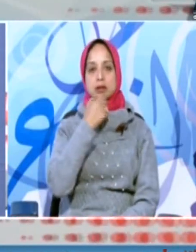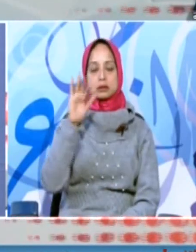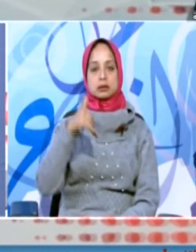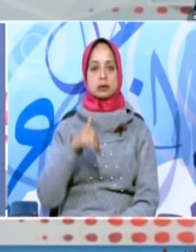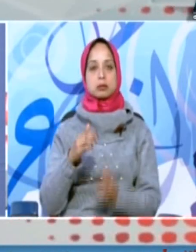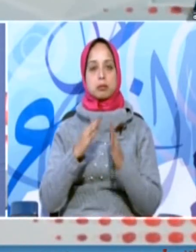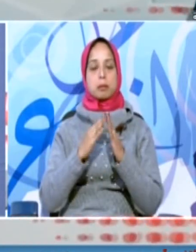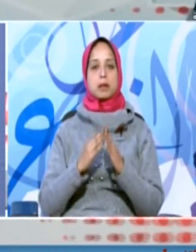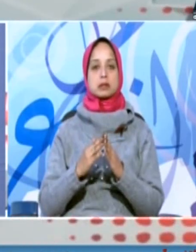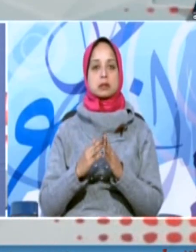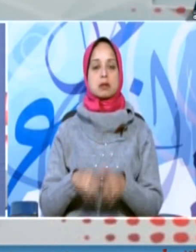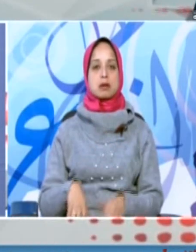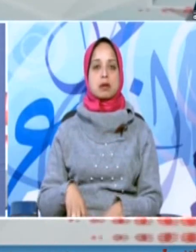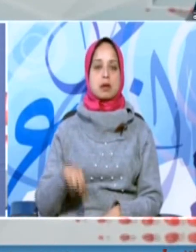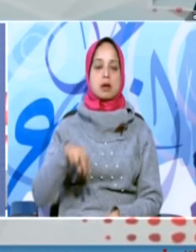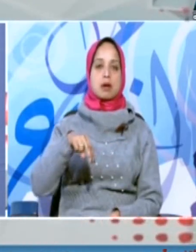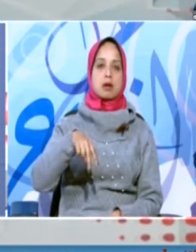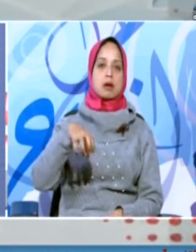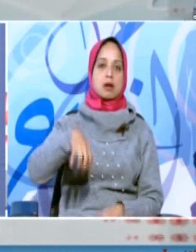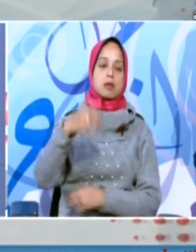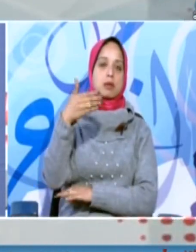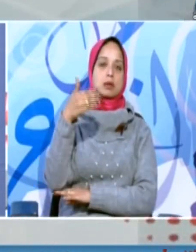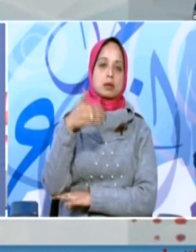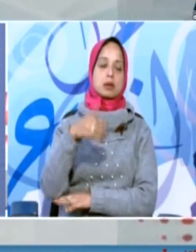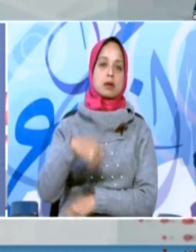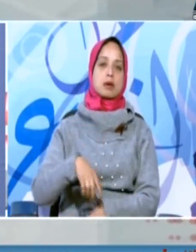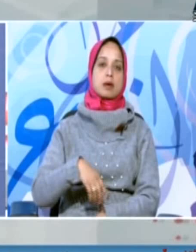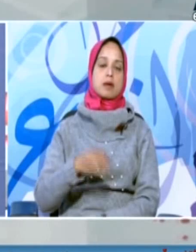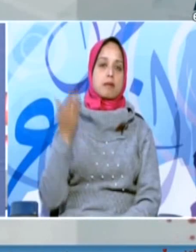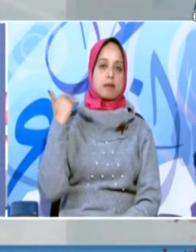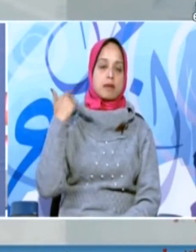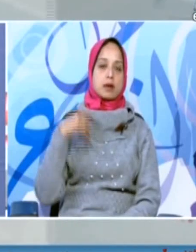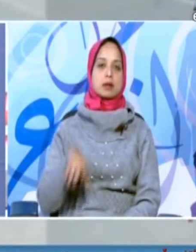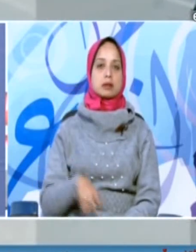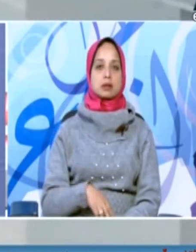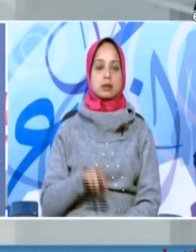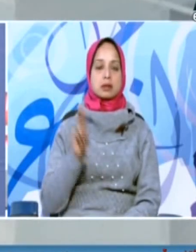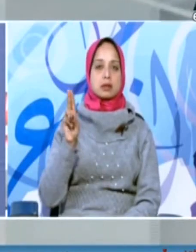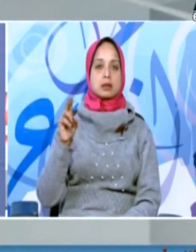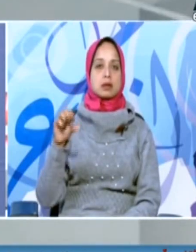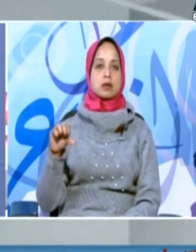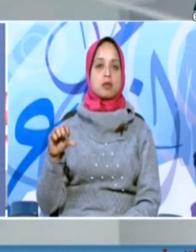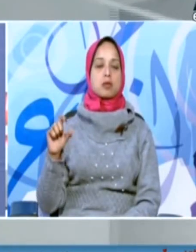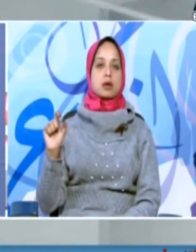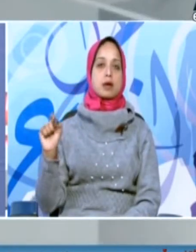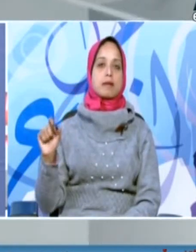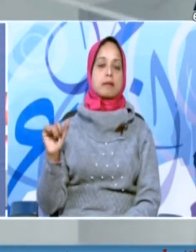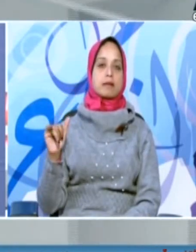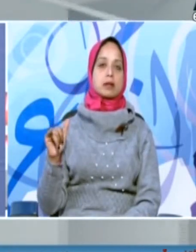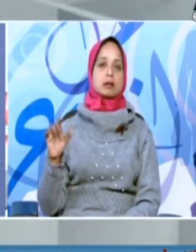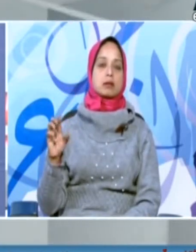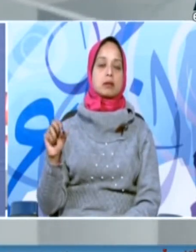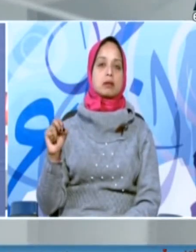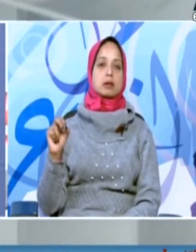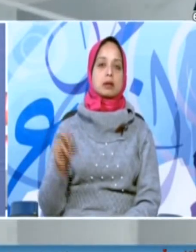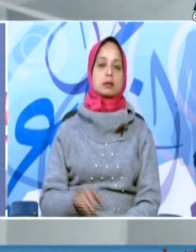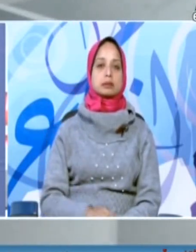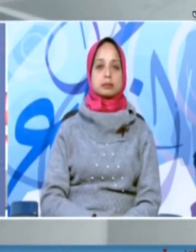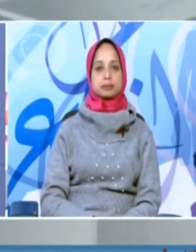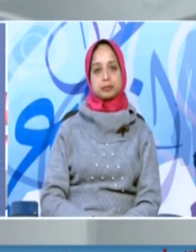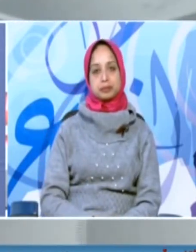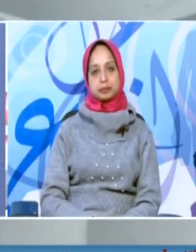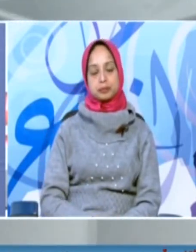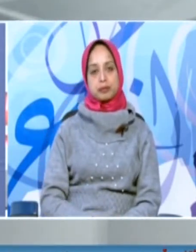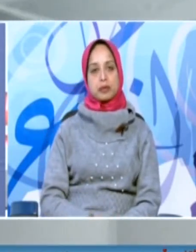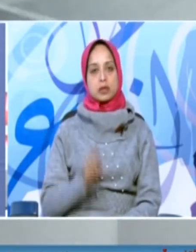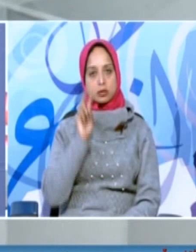هتقول الحركه الوطنيه في عهد توفيق، يا ريت نجيبها استاذه فول سكرين عليها. ايوه الحركه الوطنيه في عهد توفيق معايا كده على